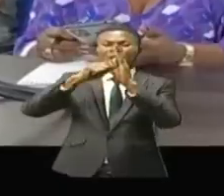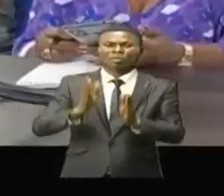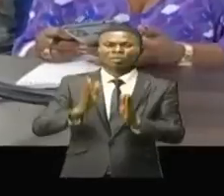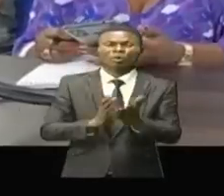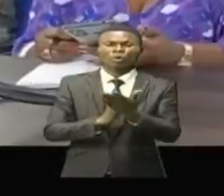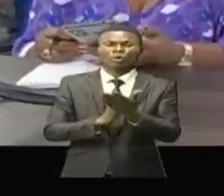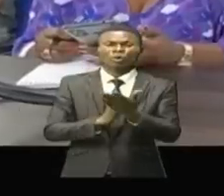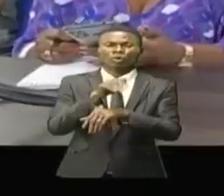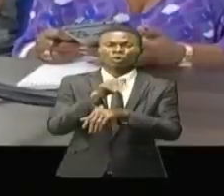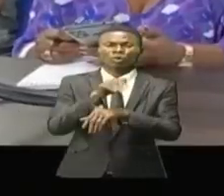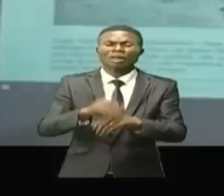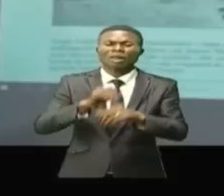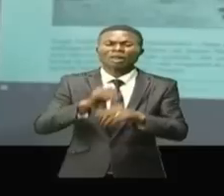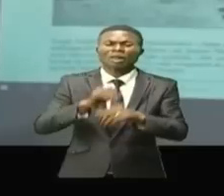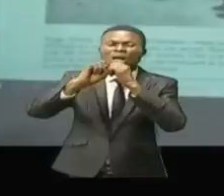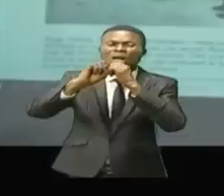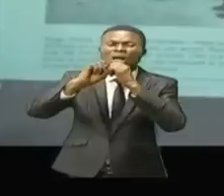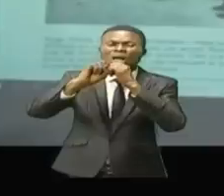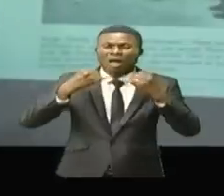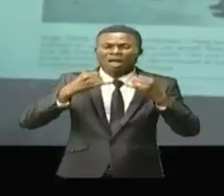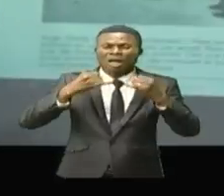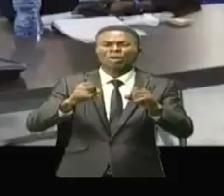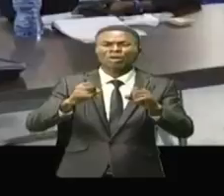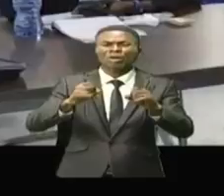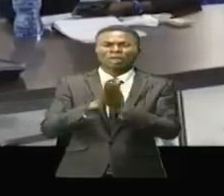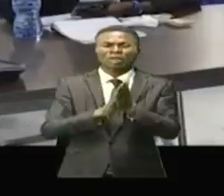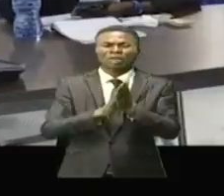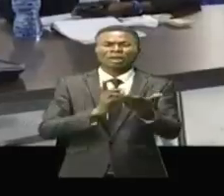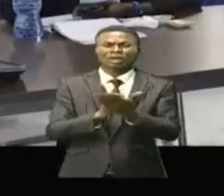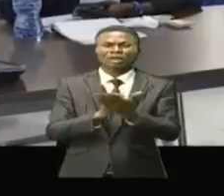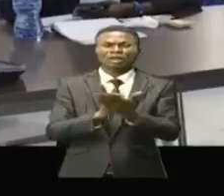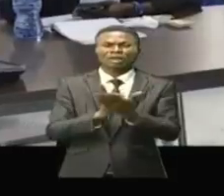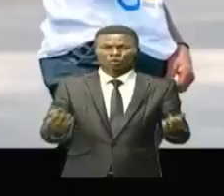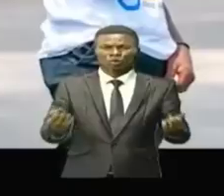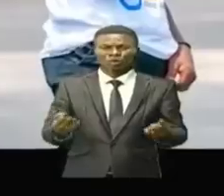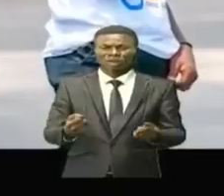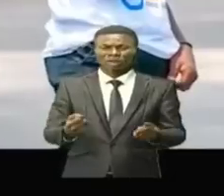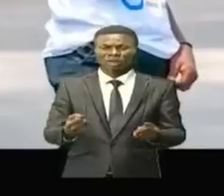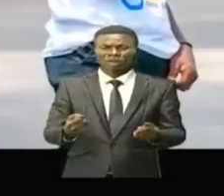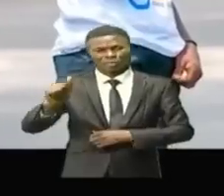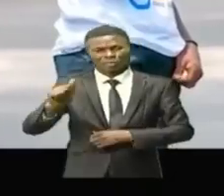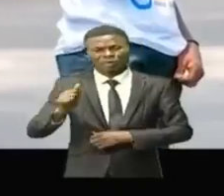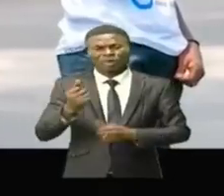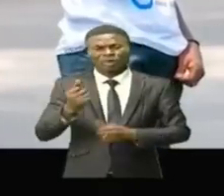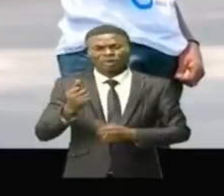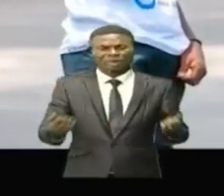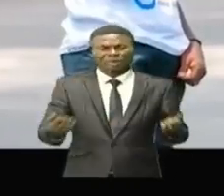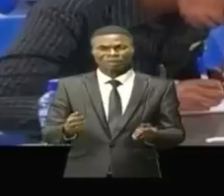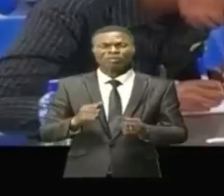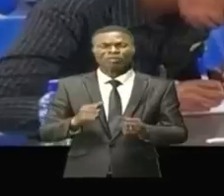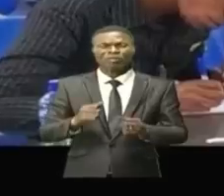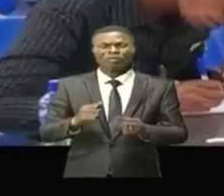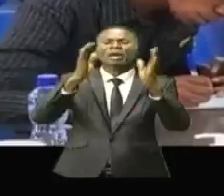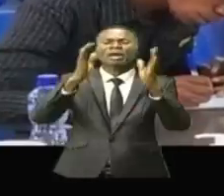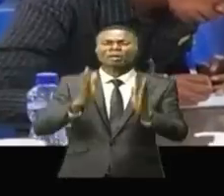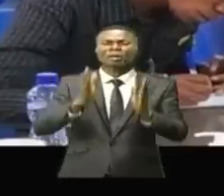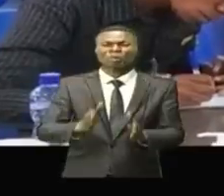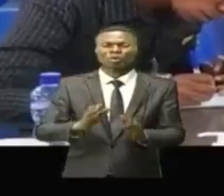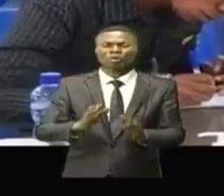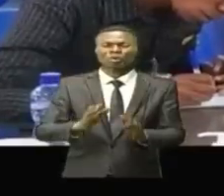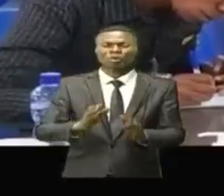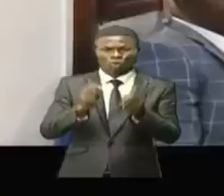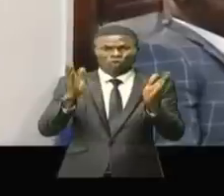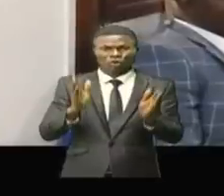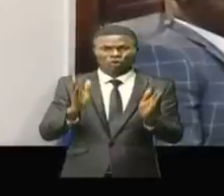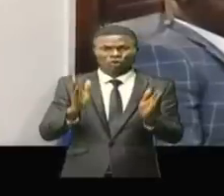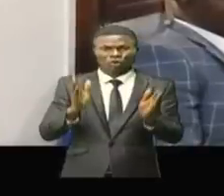participation, de publier les informations relatives aux droits des enfants par les enfants. Ces enfants reporters tiennent à ce que les réseaux des journalistes et amis